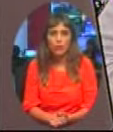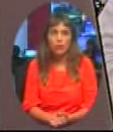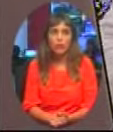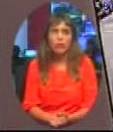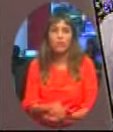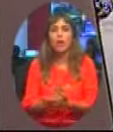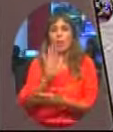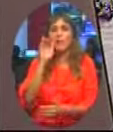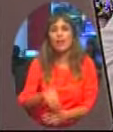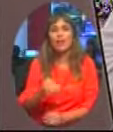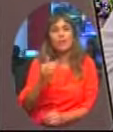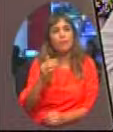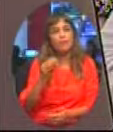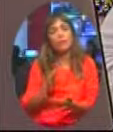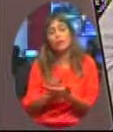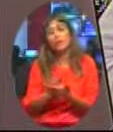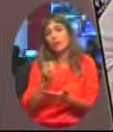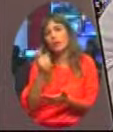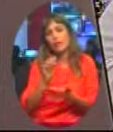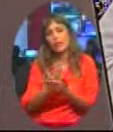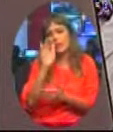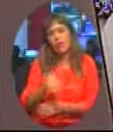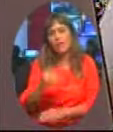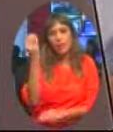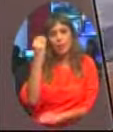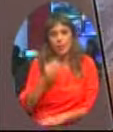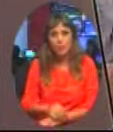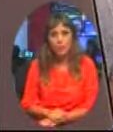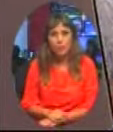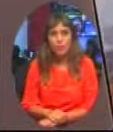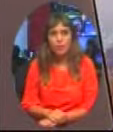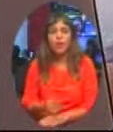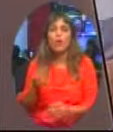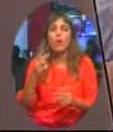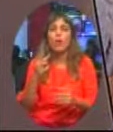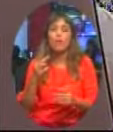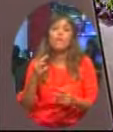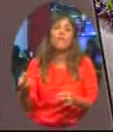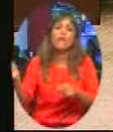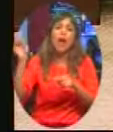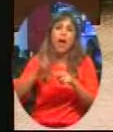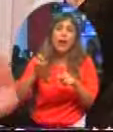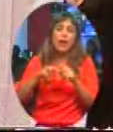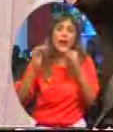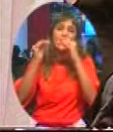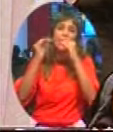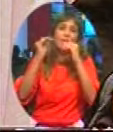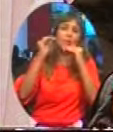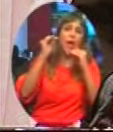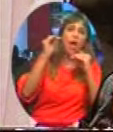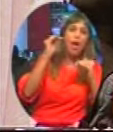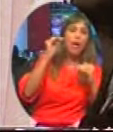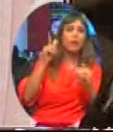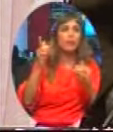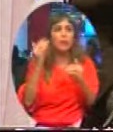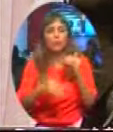ול-15,000 תלמידים, 14, כמעט 15,000 תלמידים. ומאז רואים ירידה איטית והדרגתית. השוק הזה התרסק לגמרי.